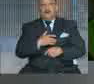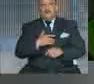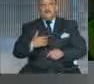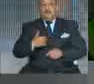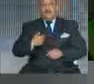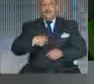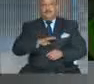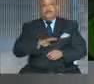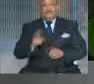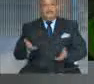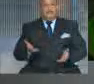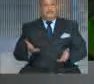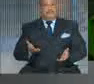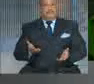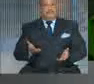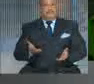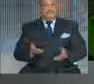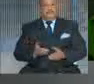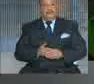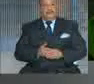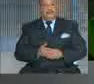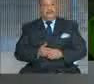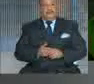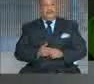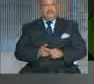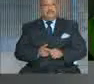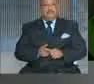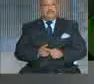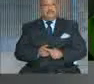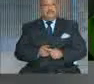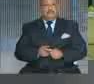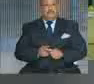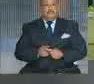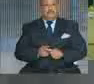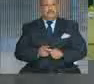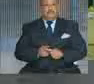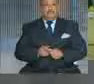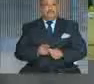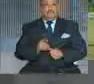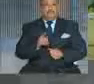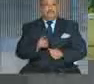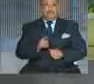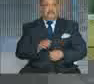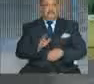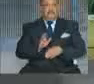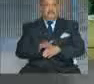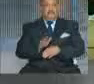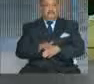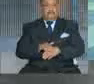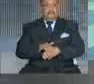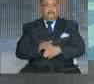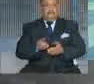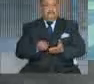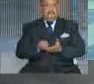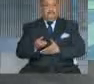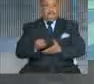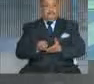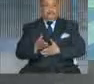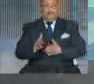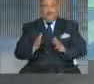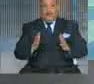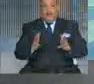هذا ونظم ممثلون عن وزارة الصحة بالتعاون مع الجمعية التونسية للصحة الإنجابية زيارات ميدانية إلى أهالي